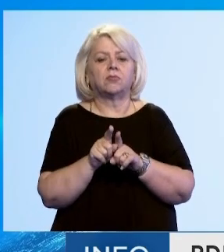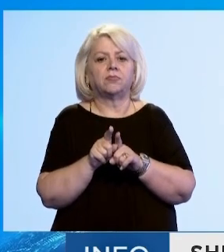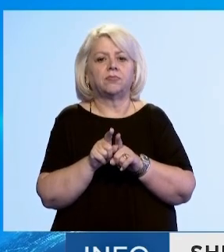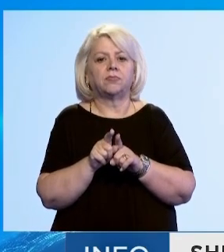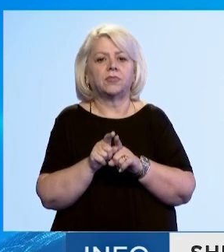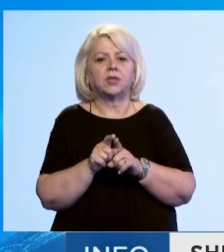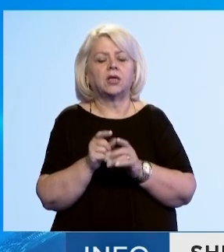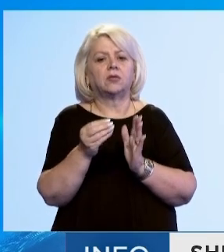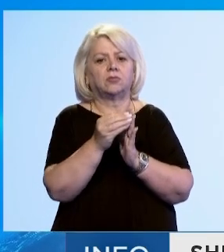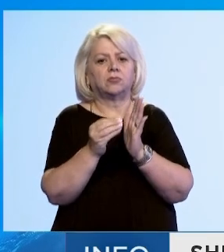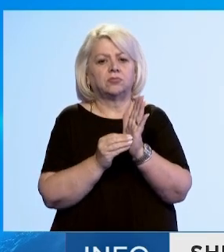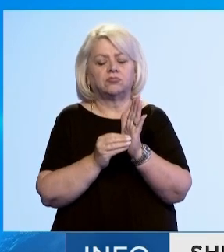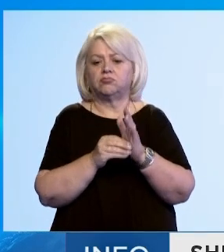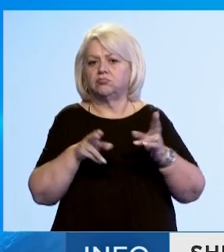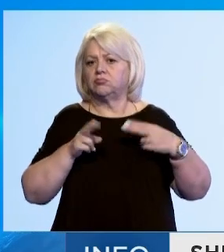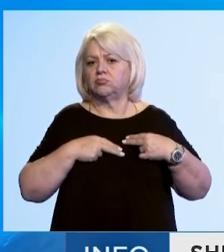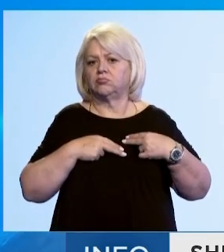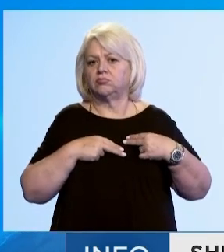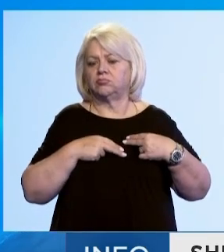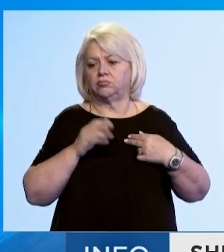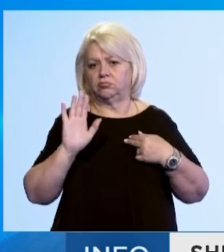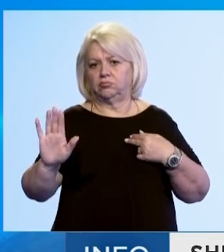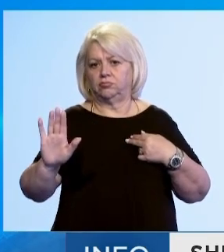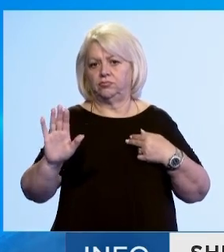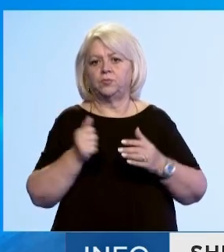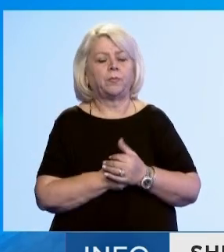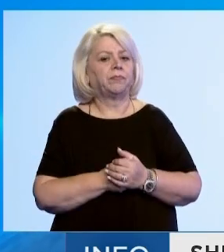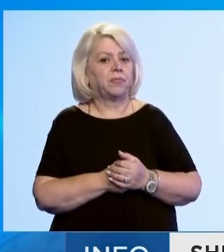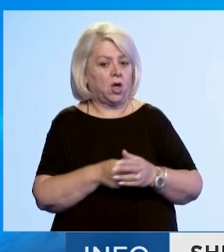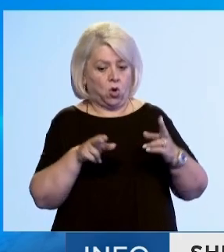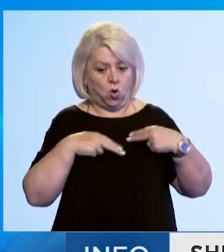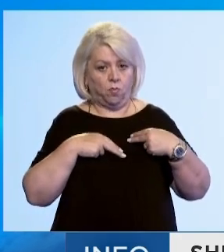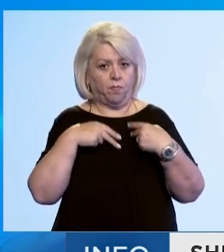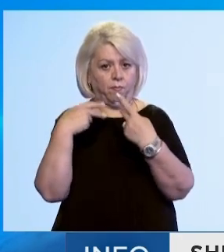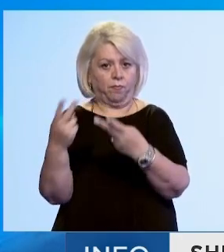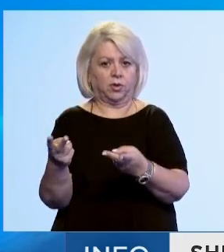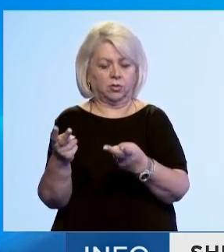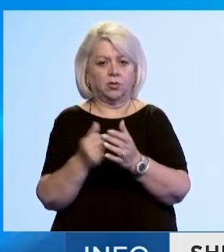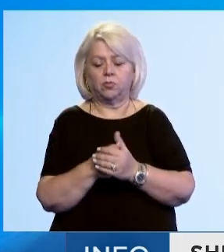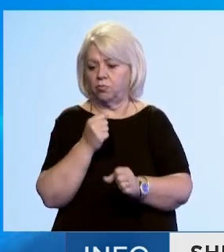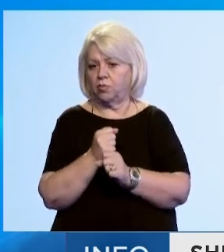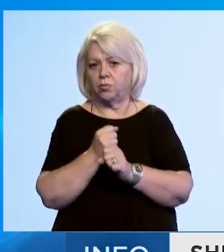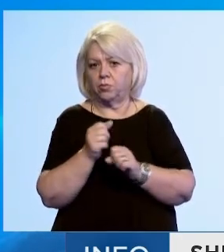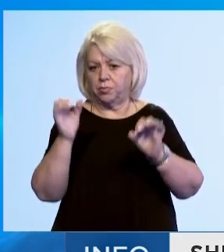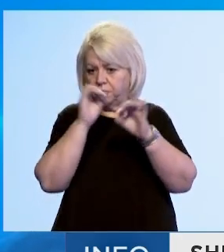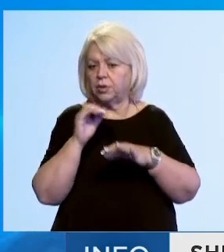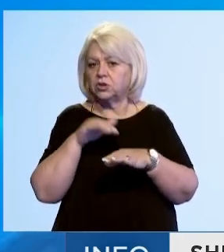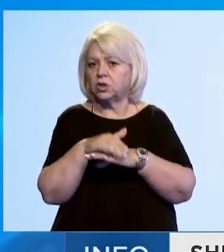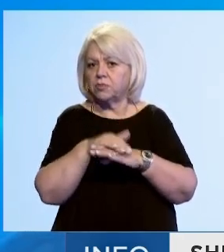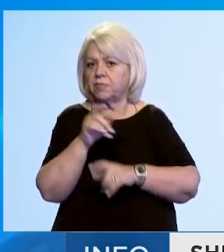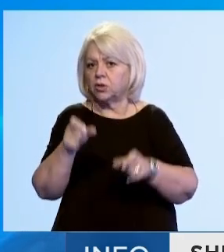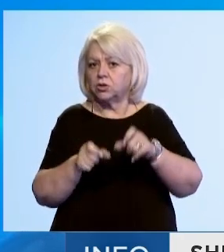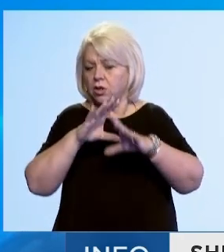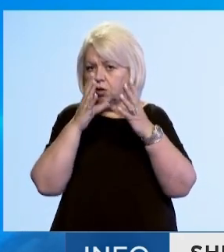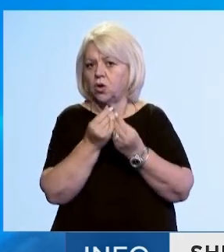mos përmbushjes së detyrave nga ana e saj, te kalimit të kompetencave, si dhe mos punës në shërbim të të gjithë qytetarve